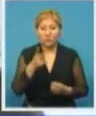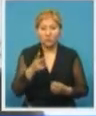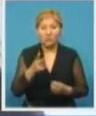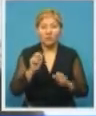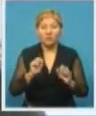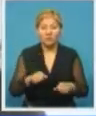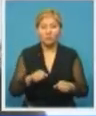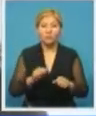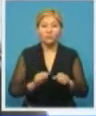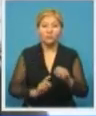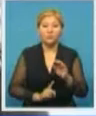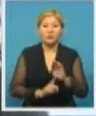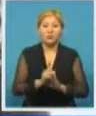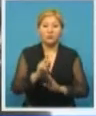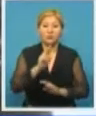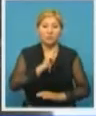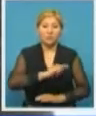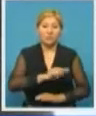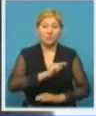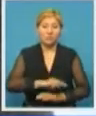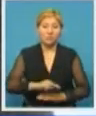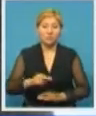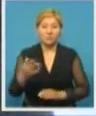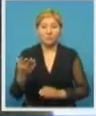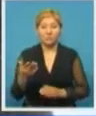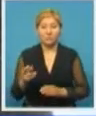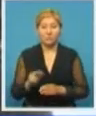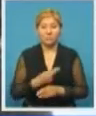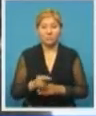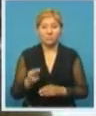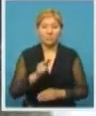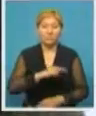жұмыстарын ары қарай жалғастыруды осы жерде тәжірибелік ретінде алып отырмыз.